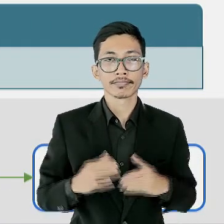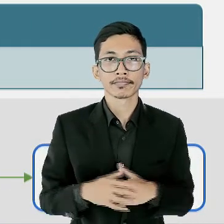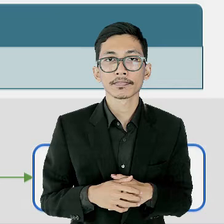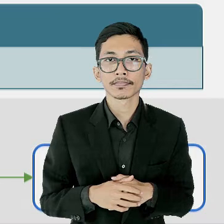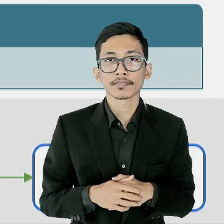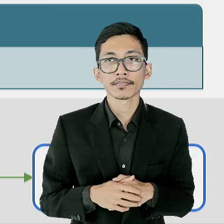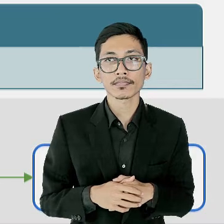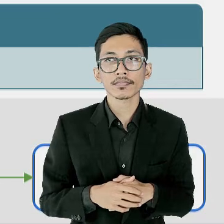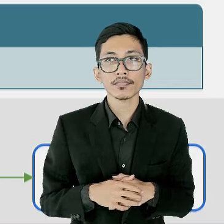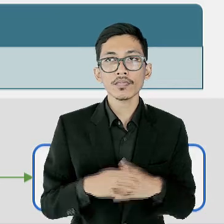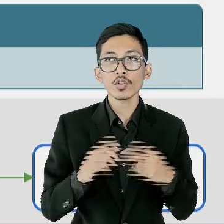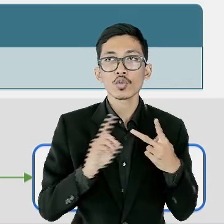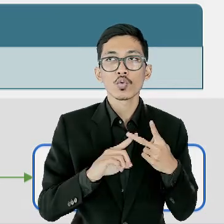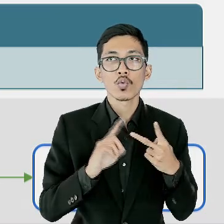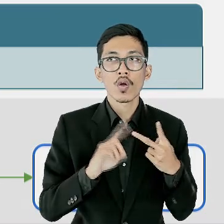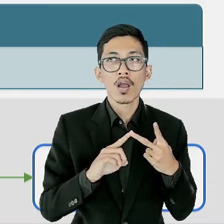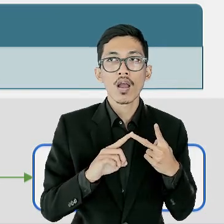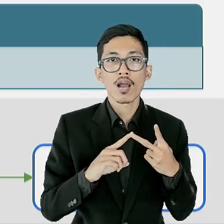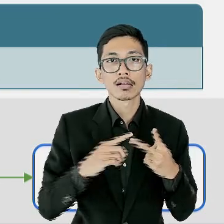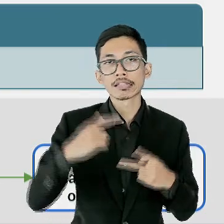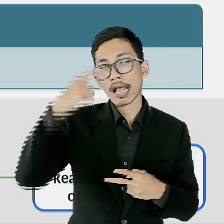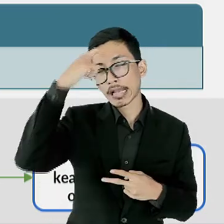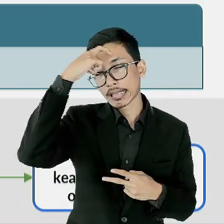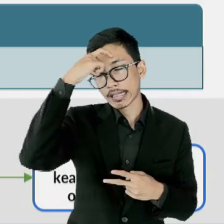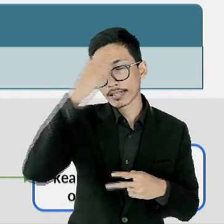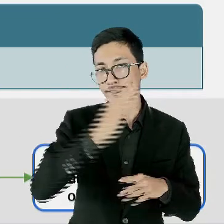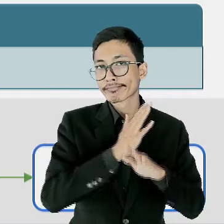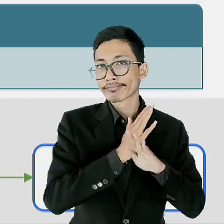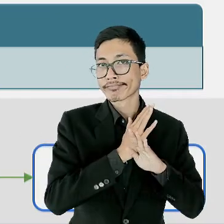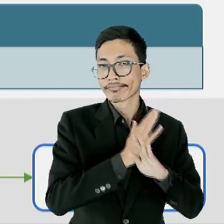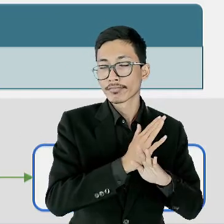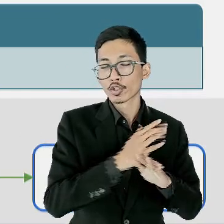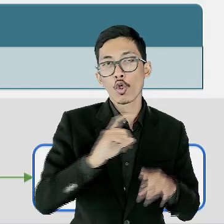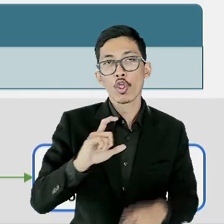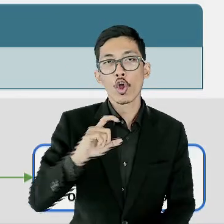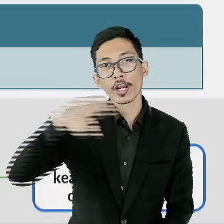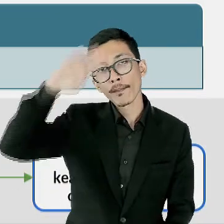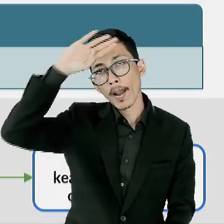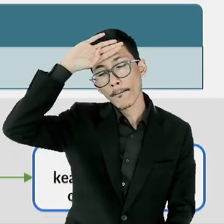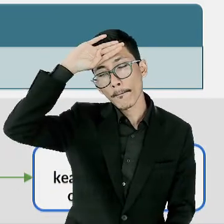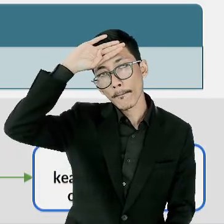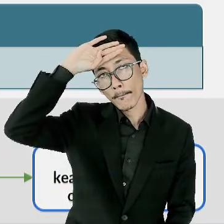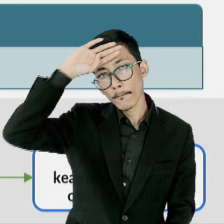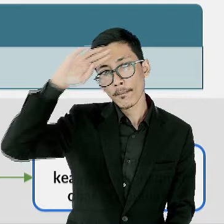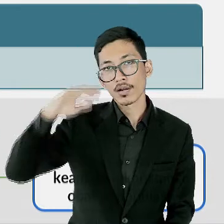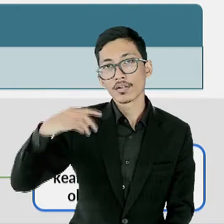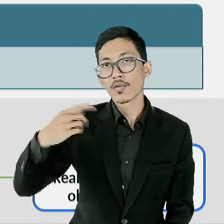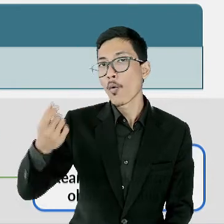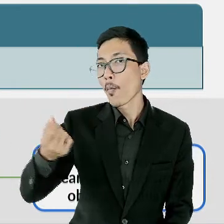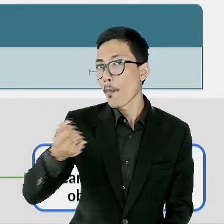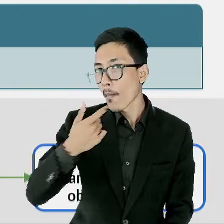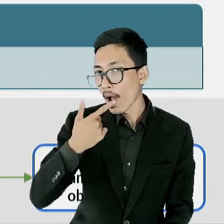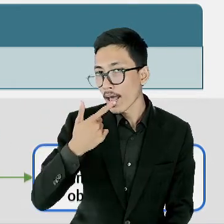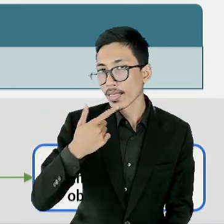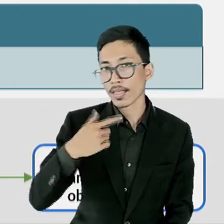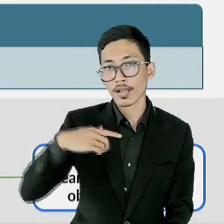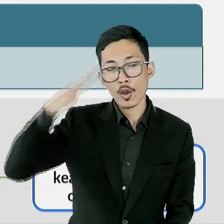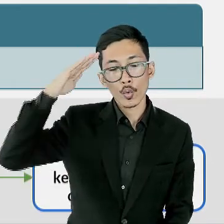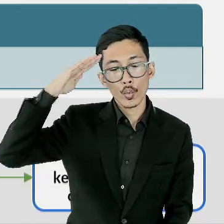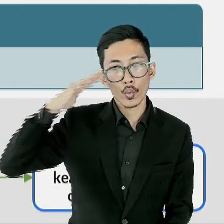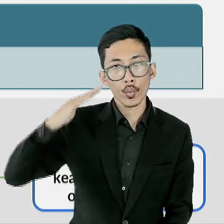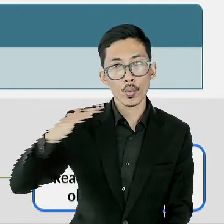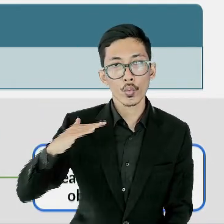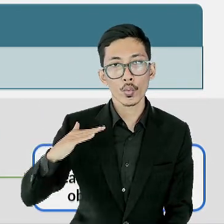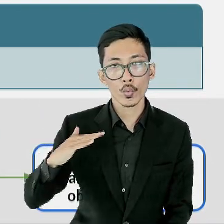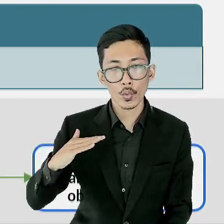mengatasi gejala penyakit, seperti demam yang diobati dengan obat penurun panas, nyeri yang diobati dengan obat pereda